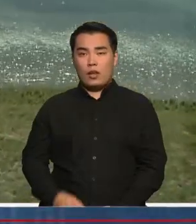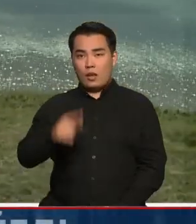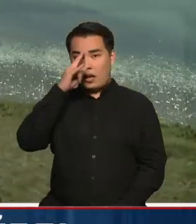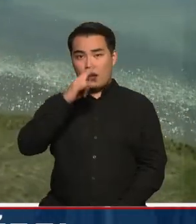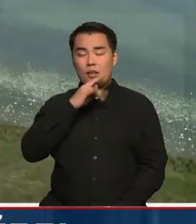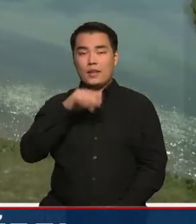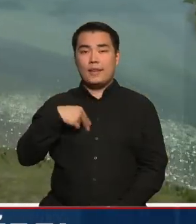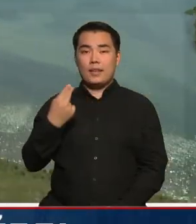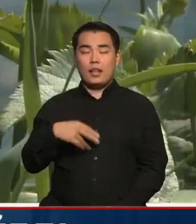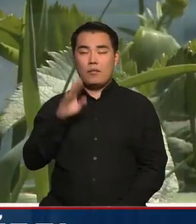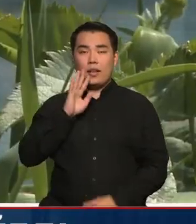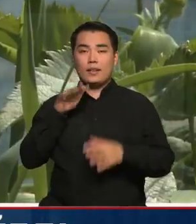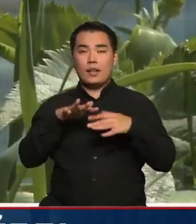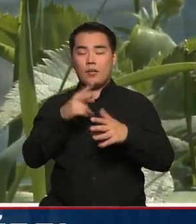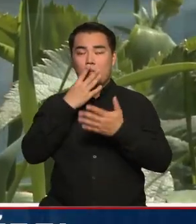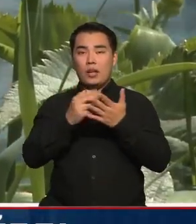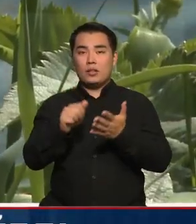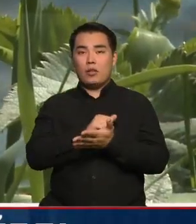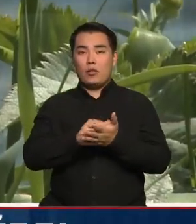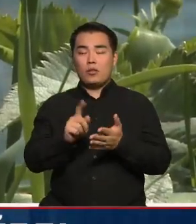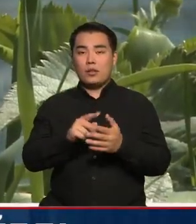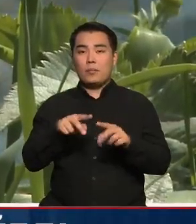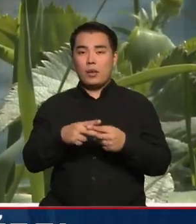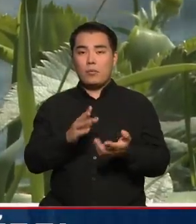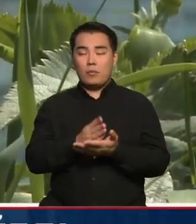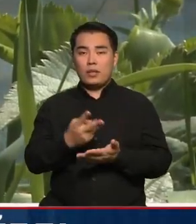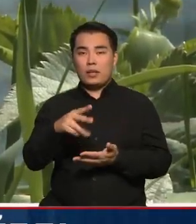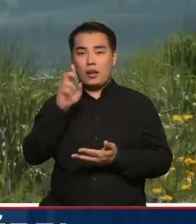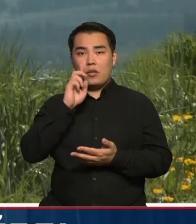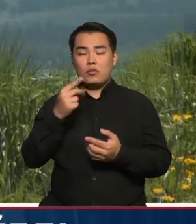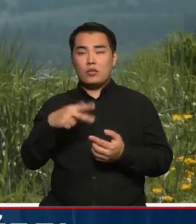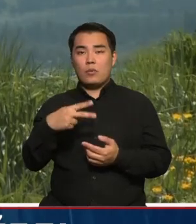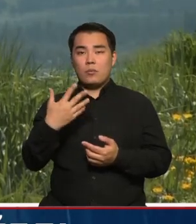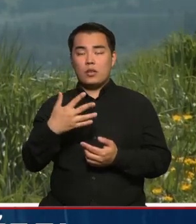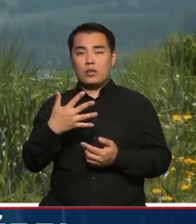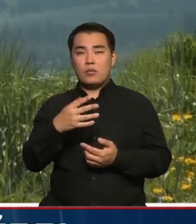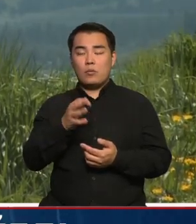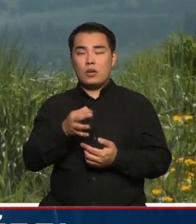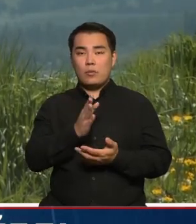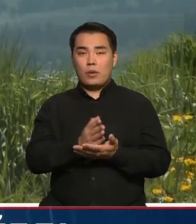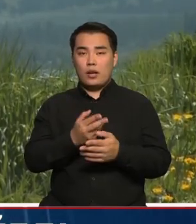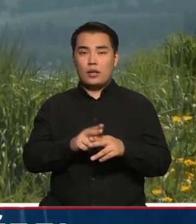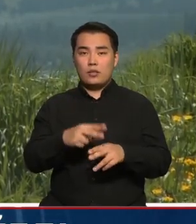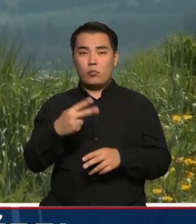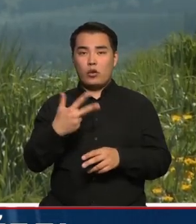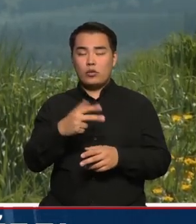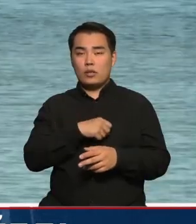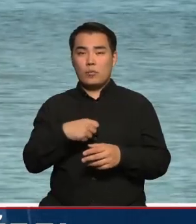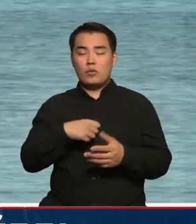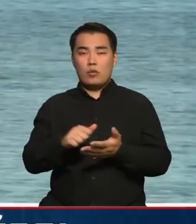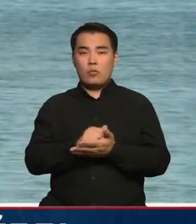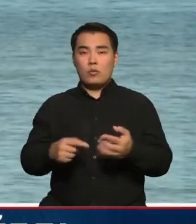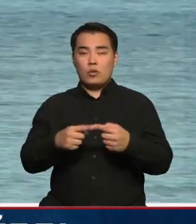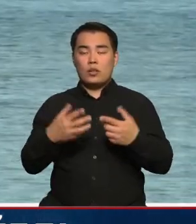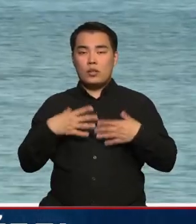Қазақстан мен Қытай ағын су көлемін құжат жүзінде бөліп алмақ. Екі ел арасында 25 өзен бар. Оның 23-і рәсімделмеген.